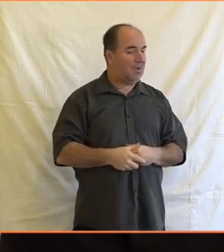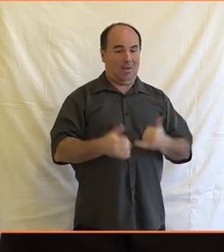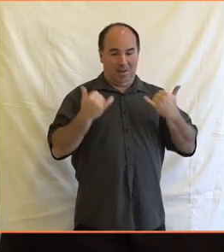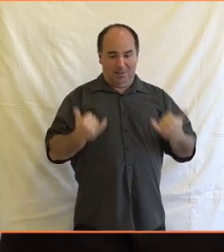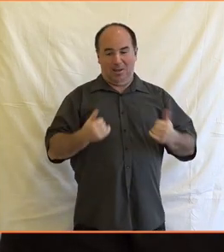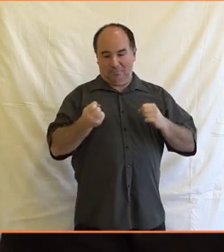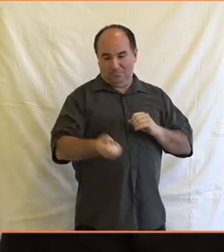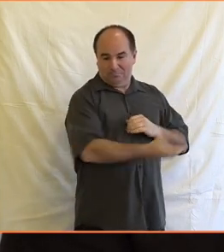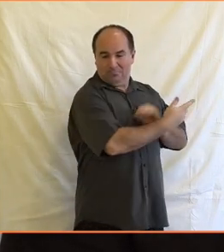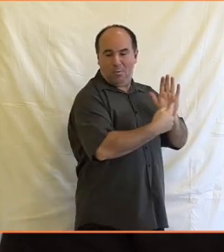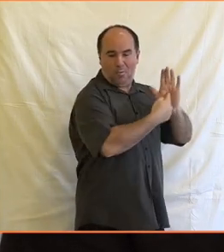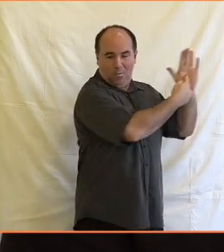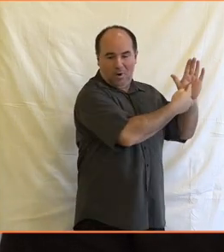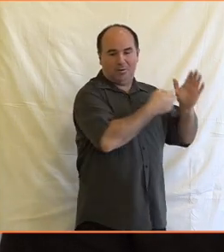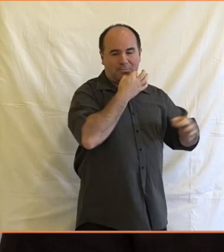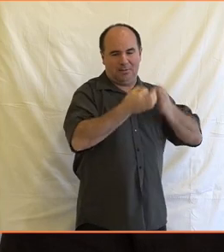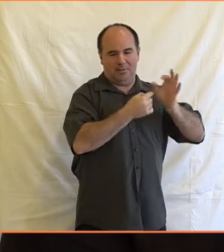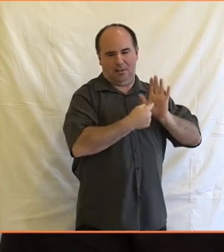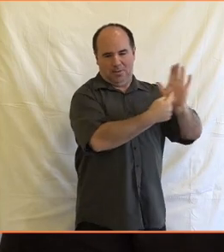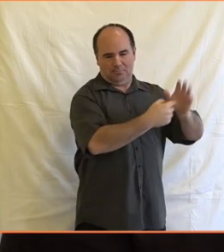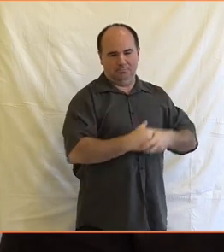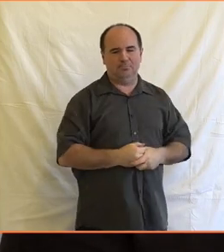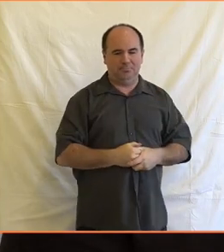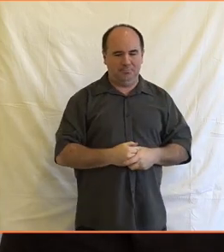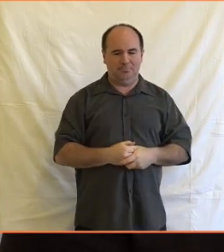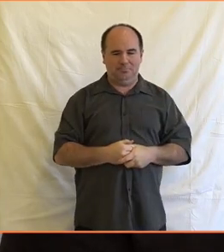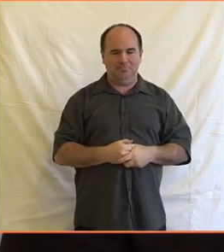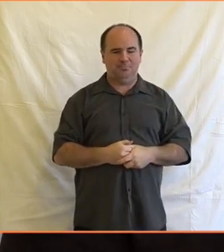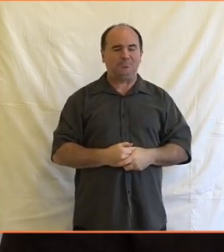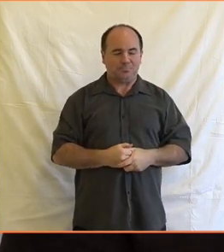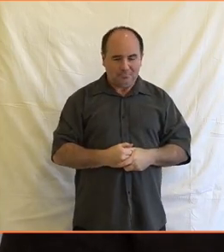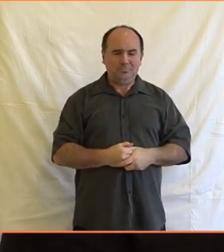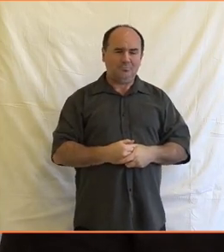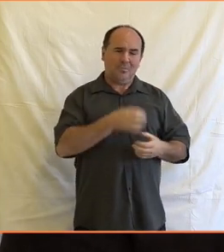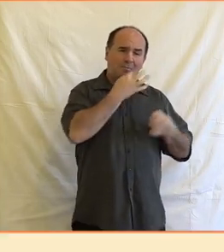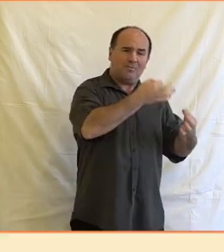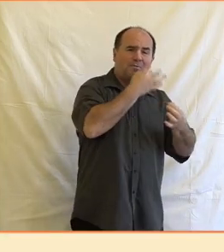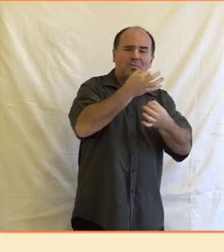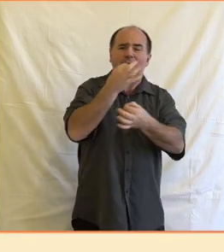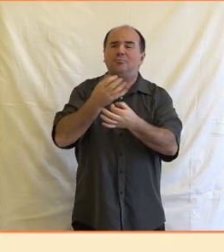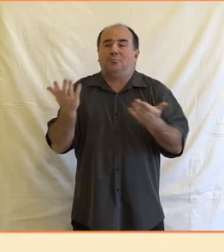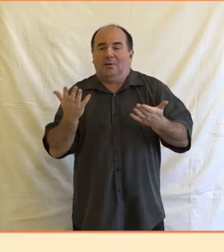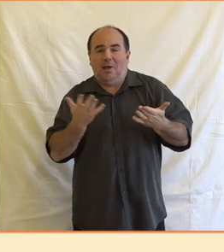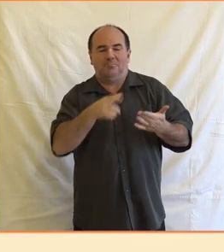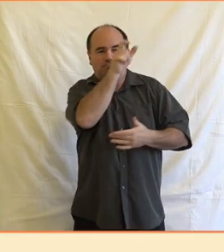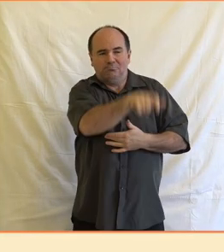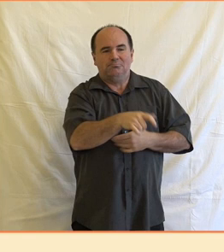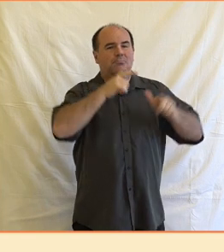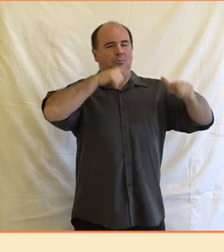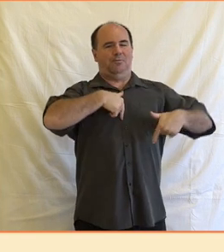budeme prezentovat, kvantitativního výzkumu mezi novináři, kdy jsme do značné